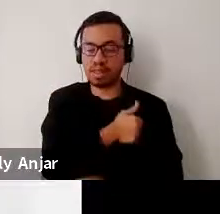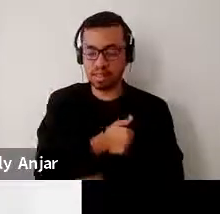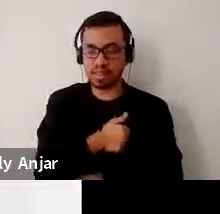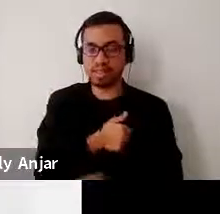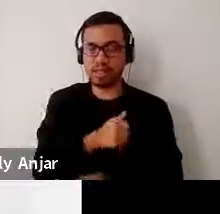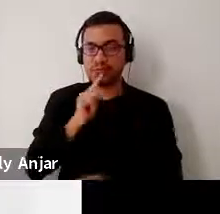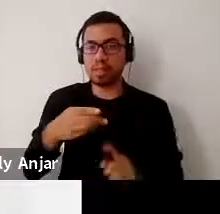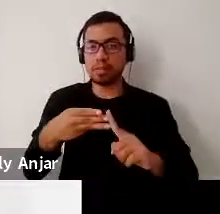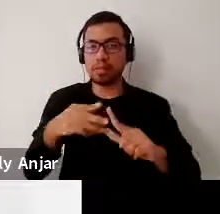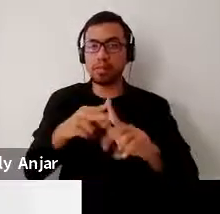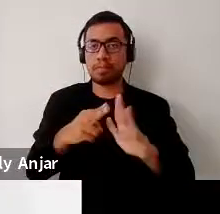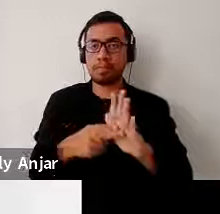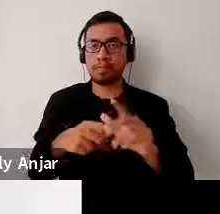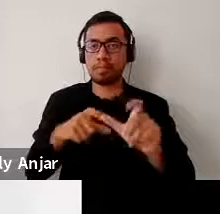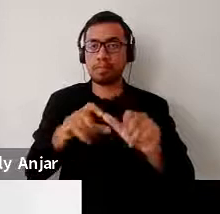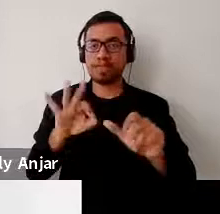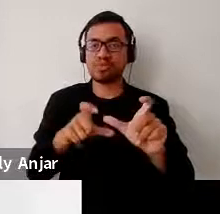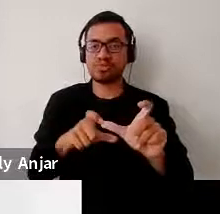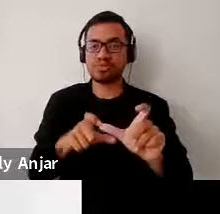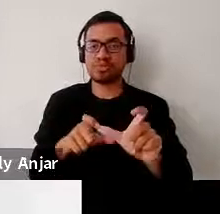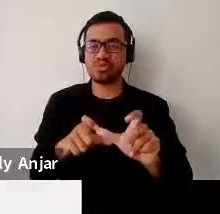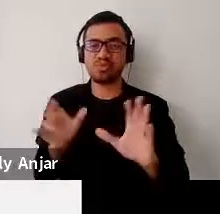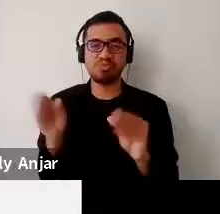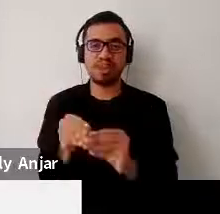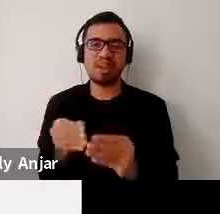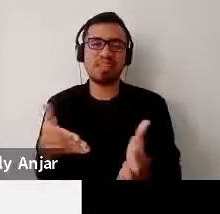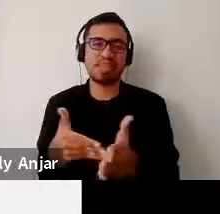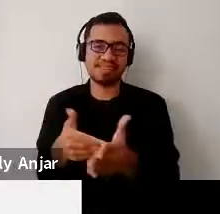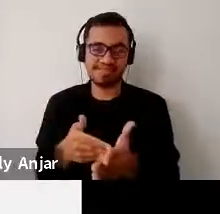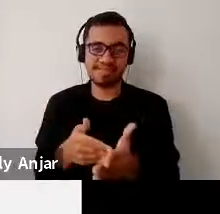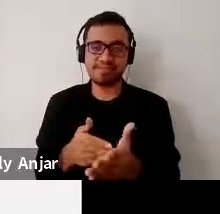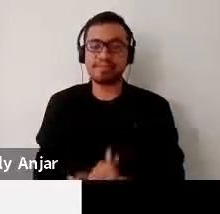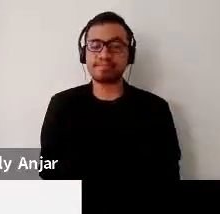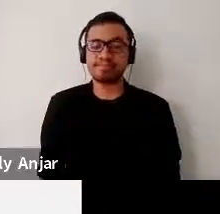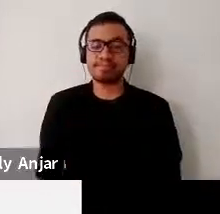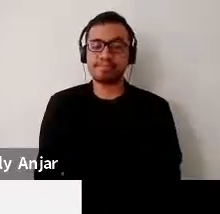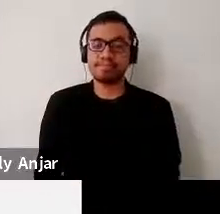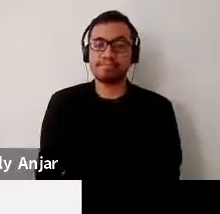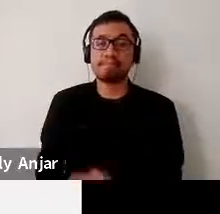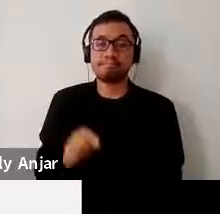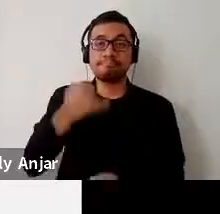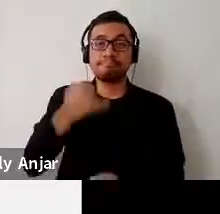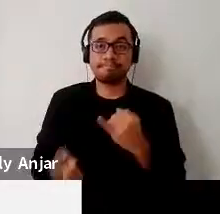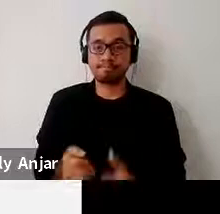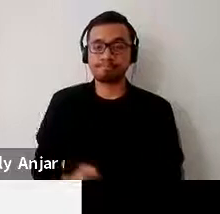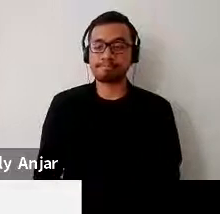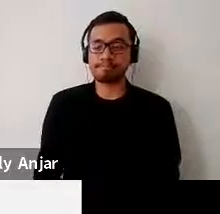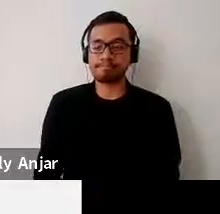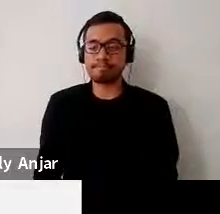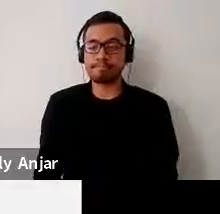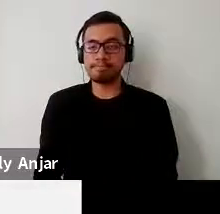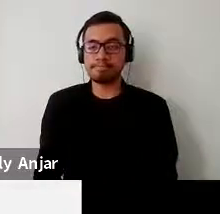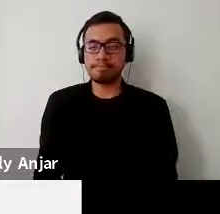memang masih sangat terbatas untuk kelompok disabilitas. Nah, ini mungkin bagian terakhir terkait